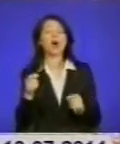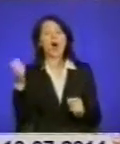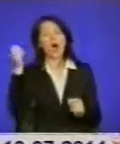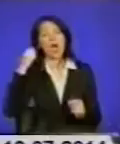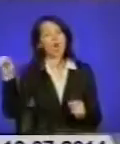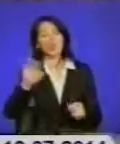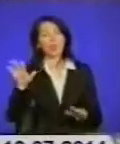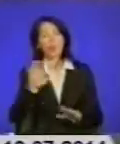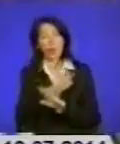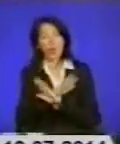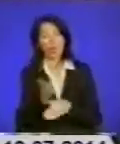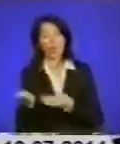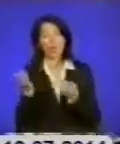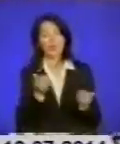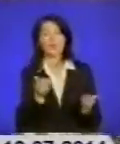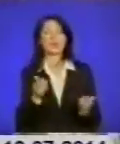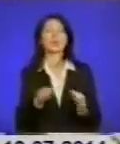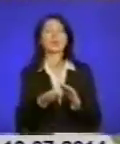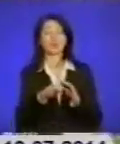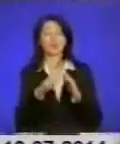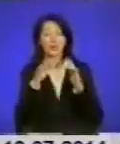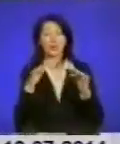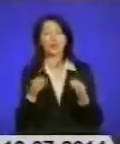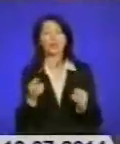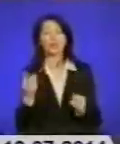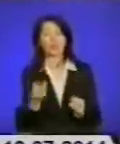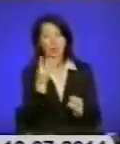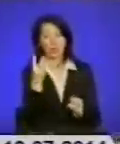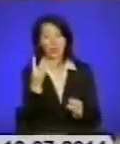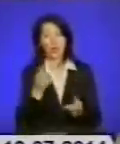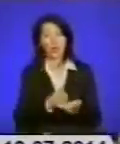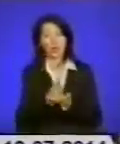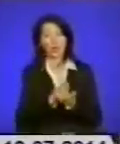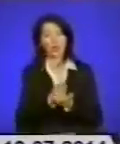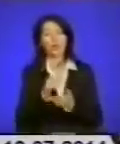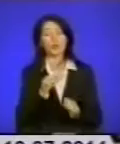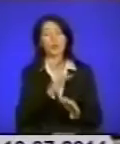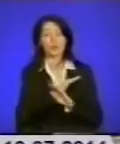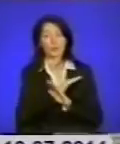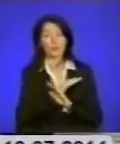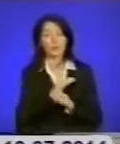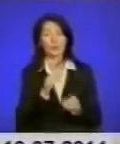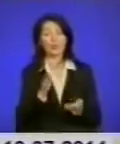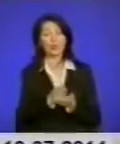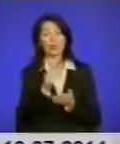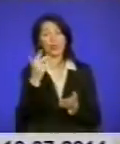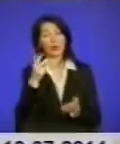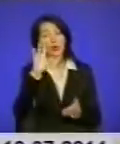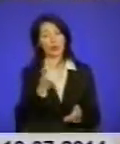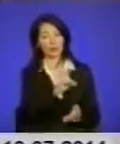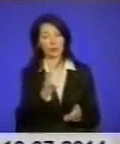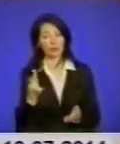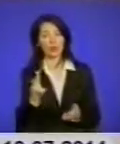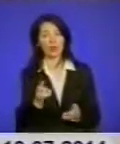вмирають», несли ялинковий тризуб. Службу за упокій відправили у двох храмах. На кладовищі військові віддали честь герою